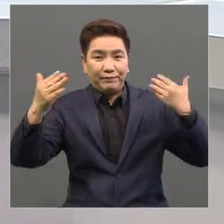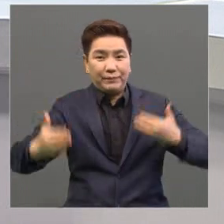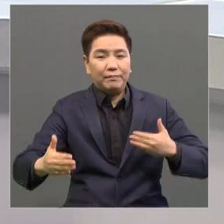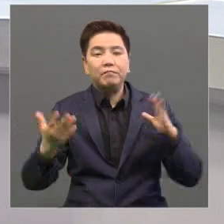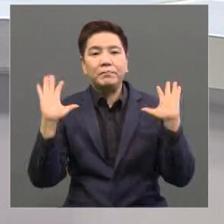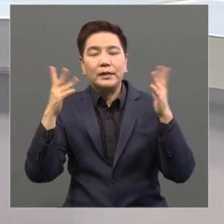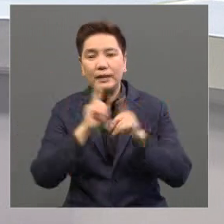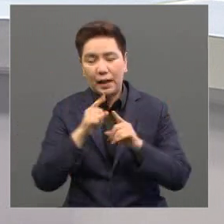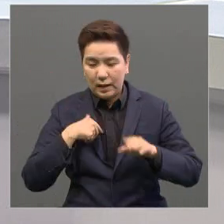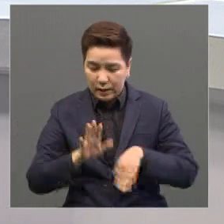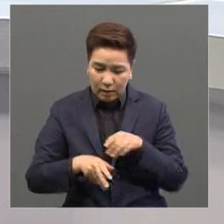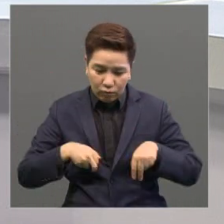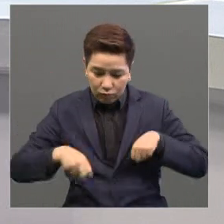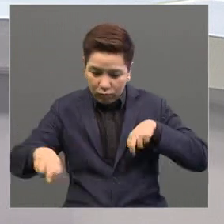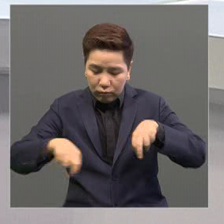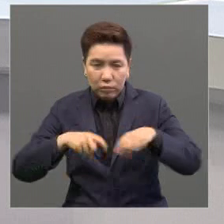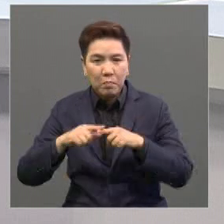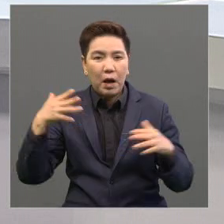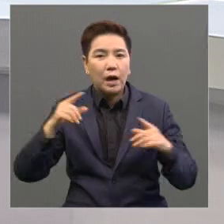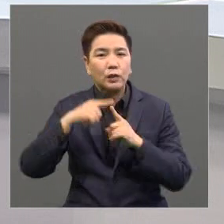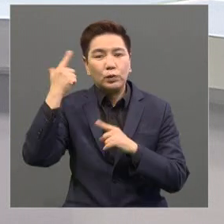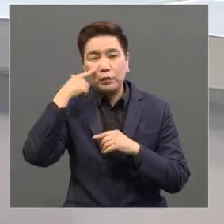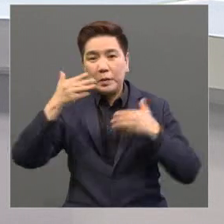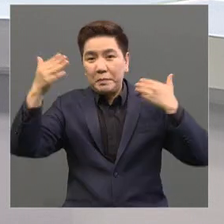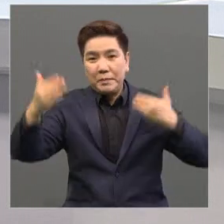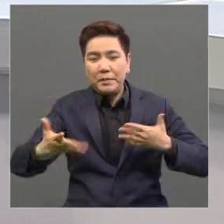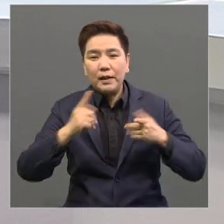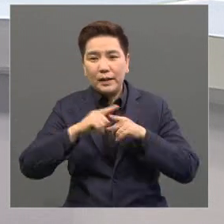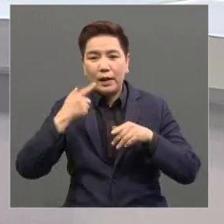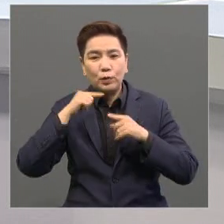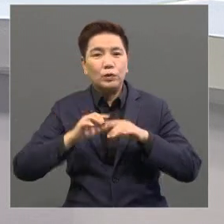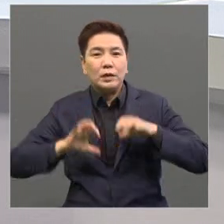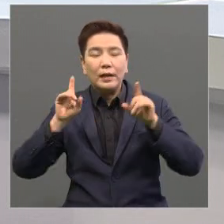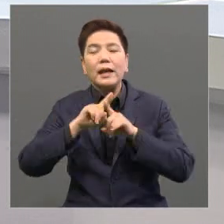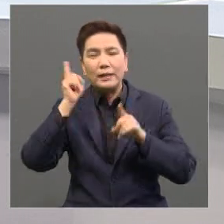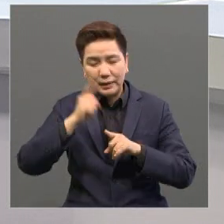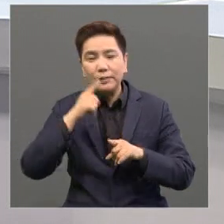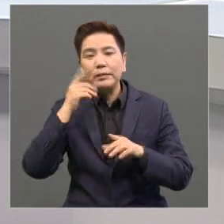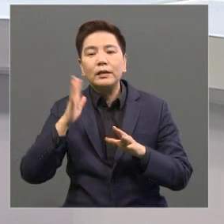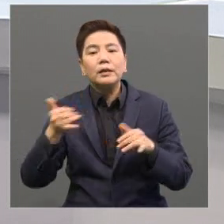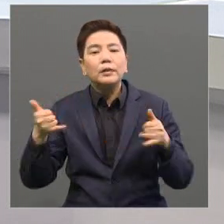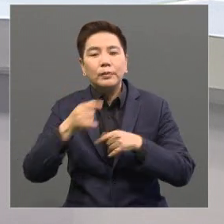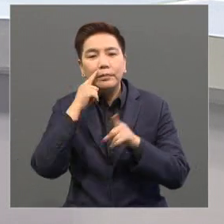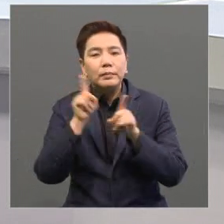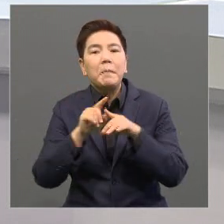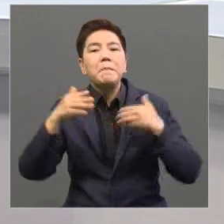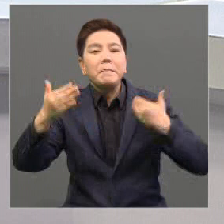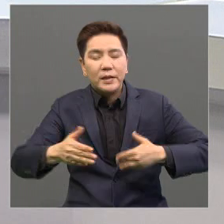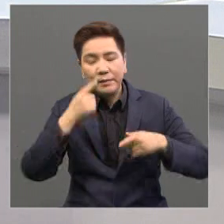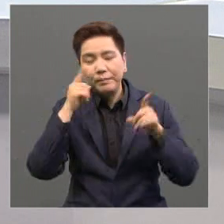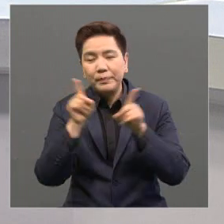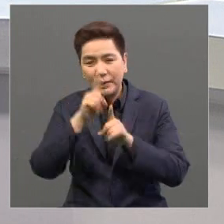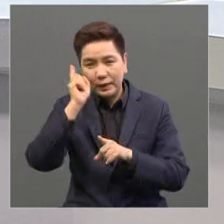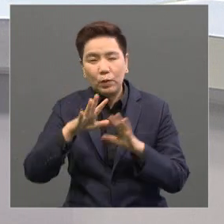ปิดถนนแต่ก็มีคนไปเล่นน้ำเยอะจริงๆแล้วเอาปล่อยออกมาเนี่ยก็คล้ายๆกับปิดถนนเพราะ